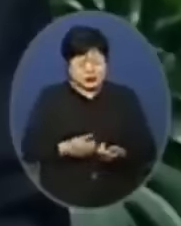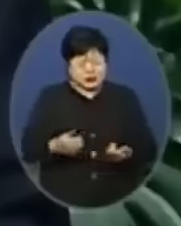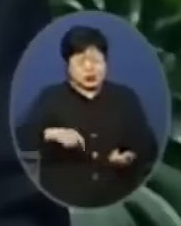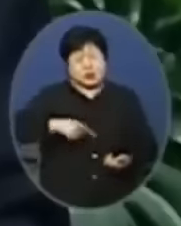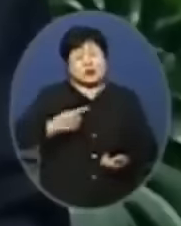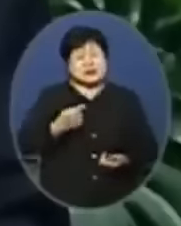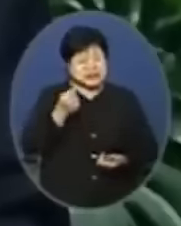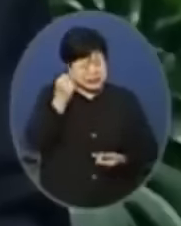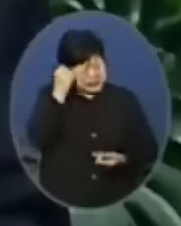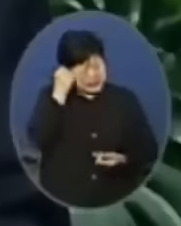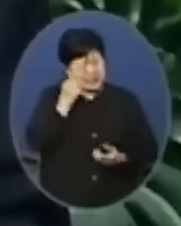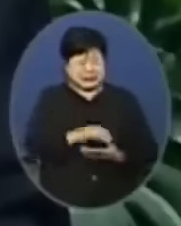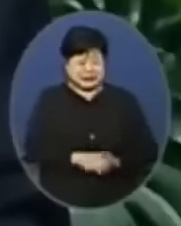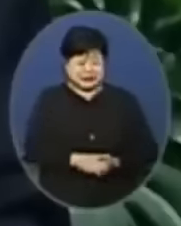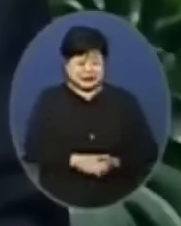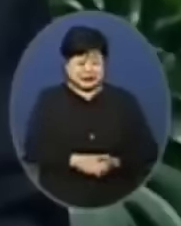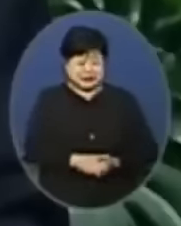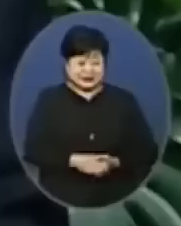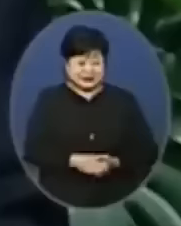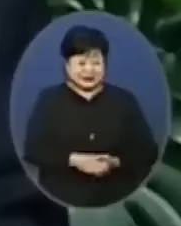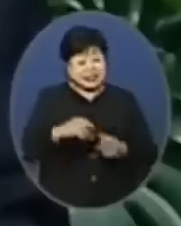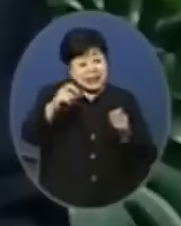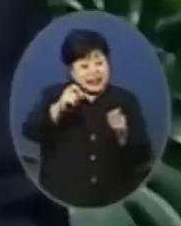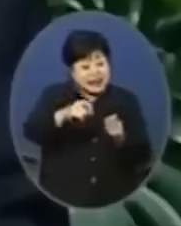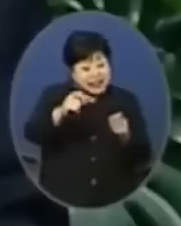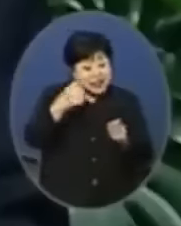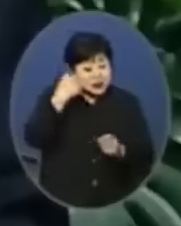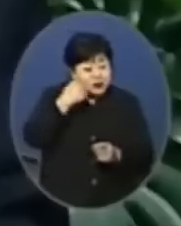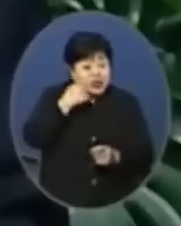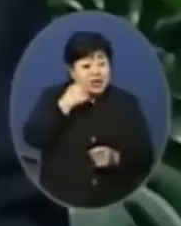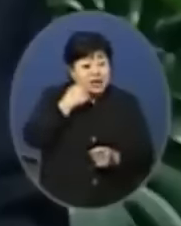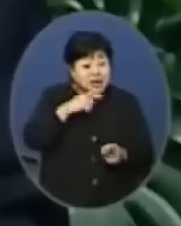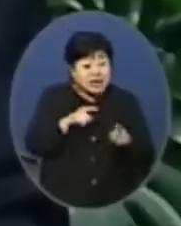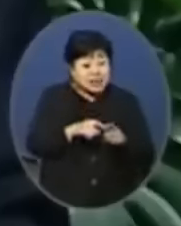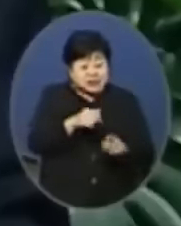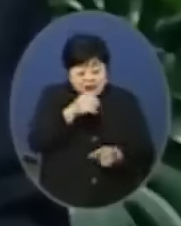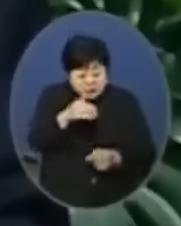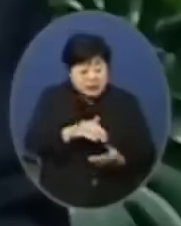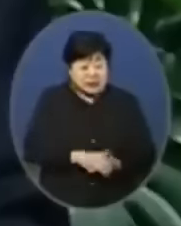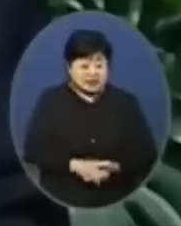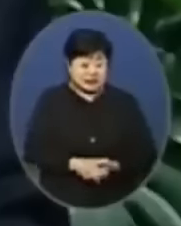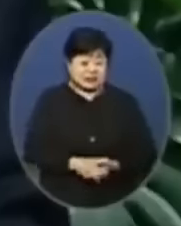좋다 그러면 근처에 누구가 같이 자느냐